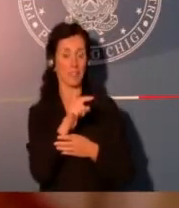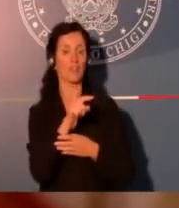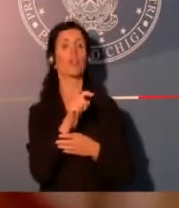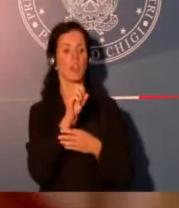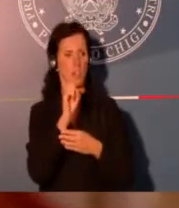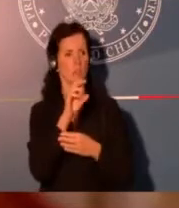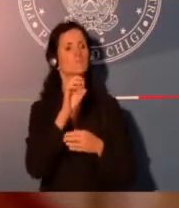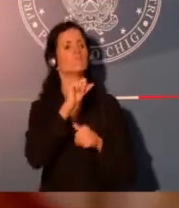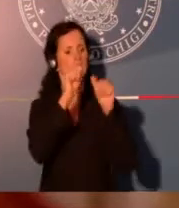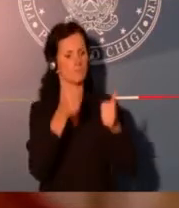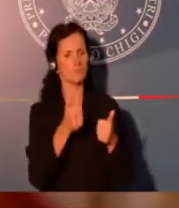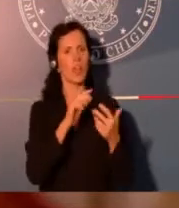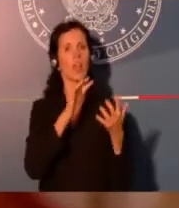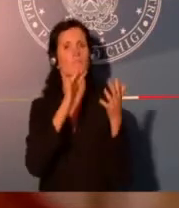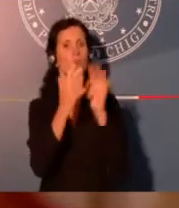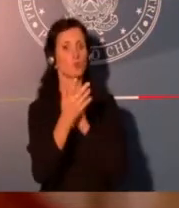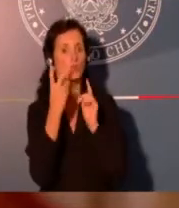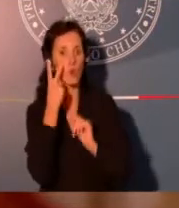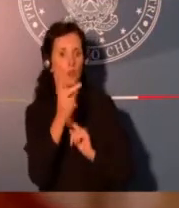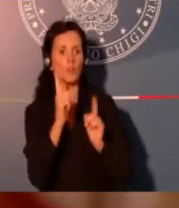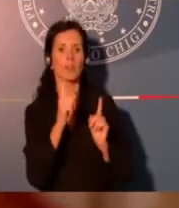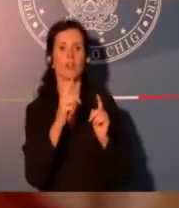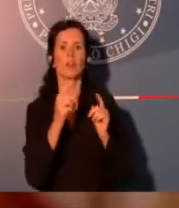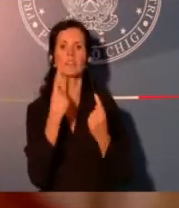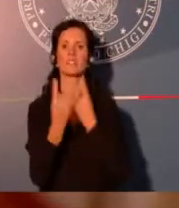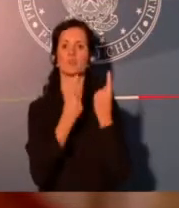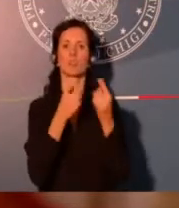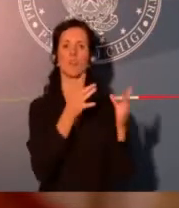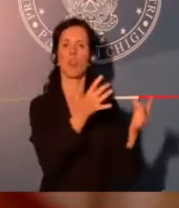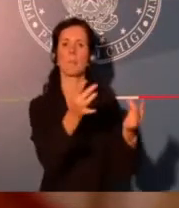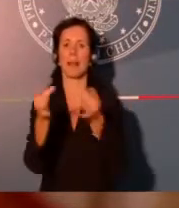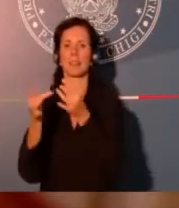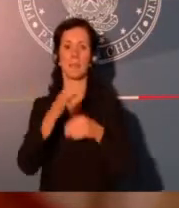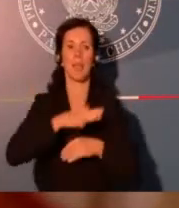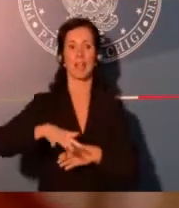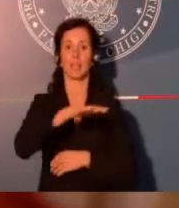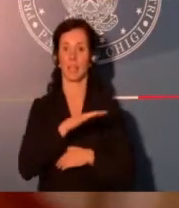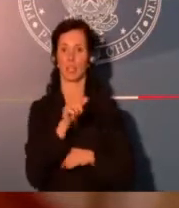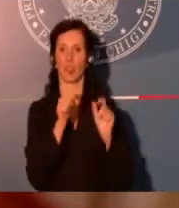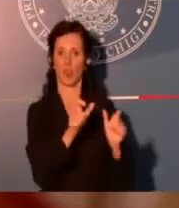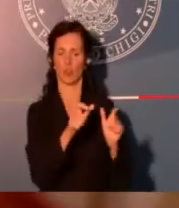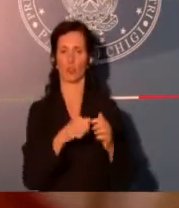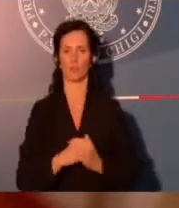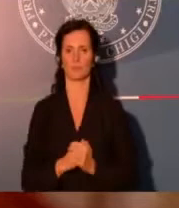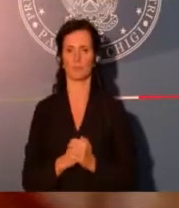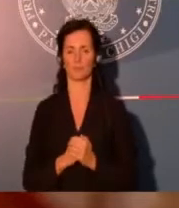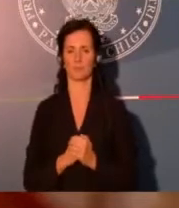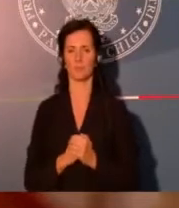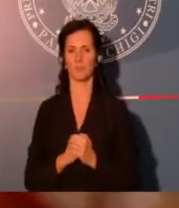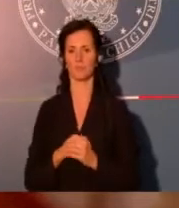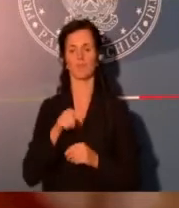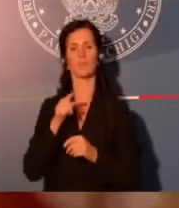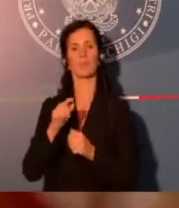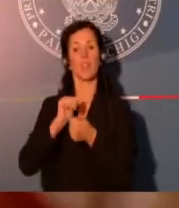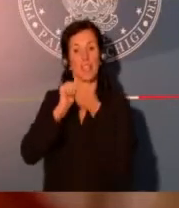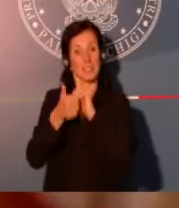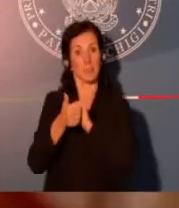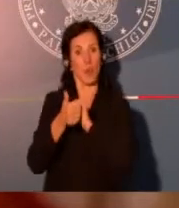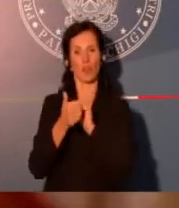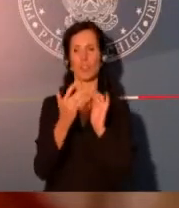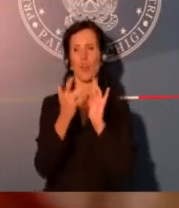del quadro pandemico-territoriale. Rimane vietato lo sport da contatto a